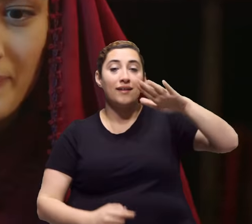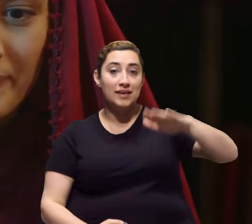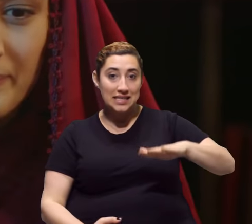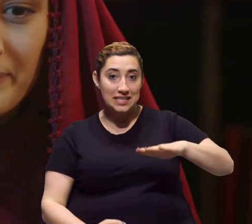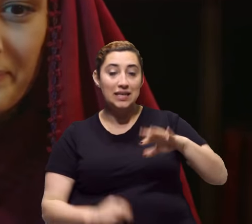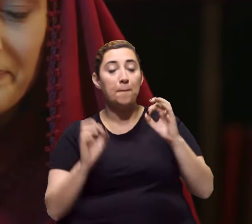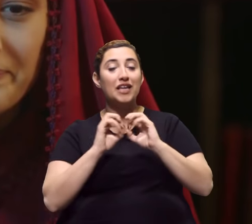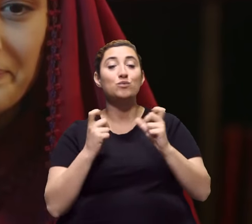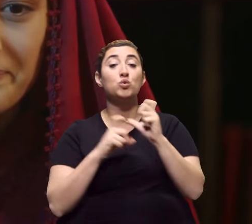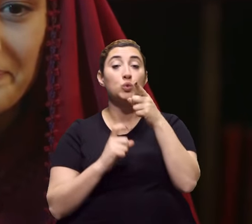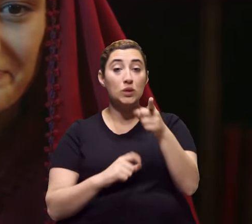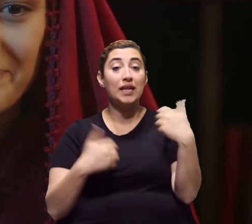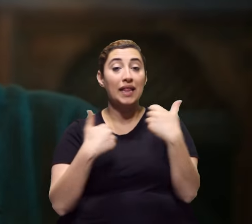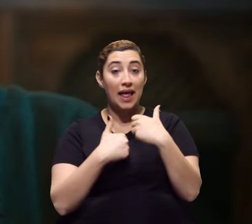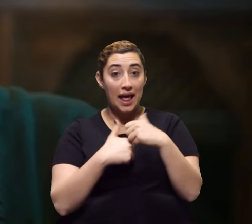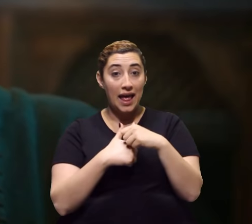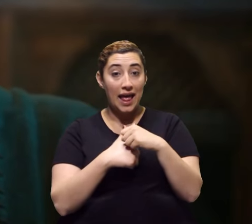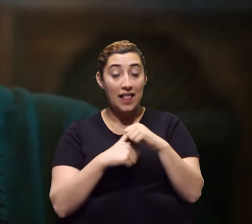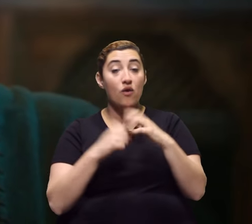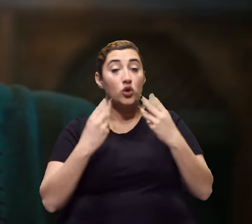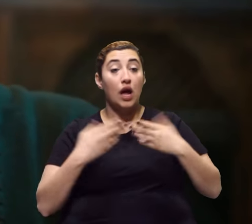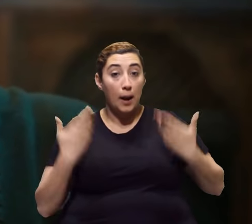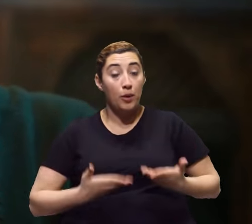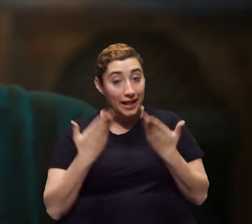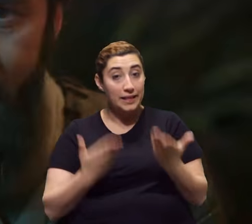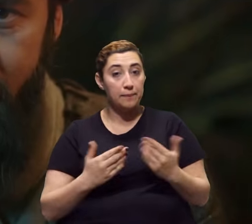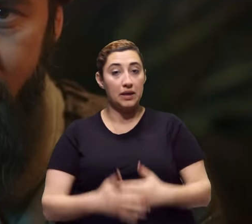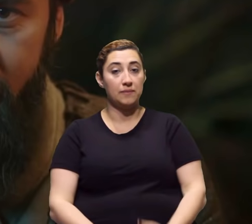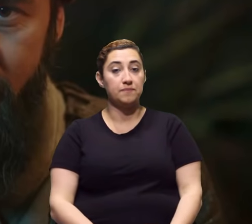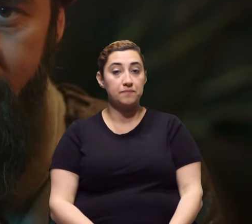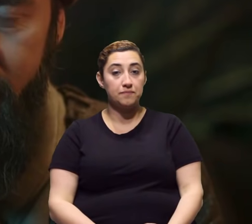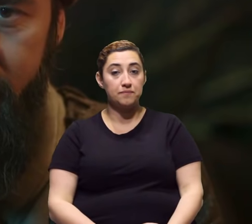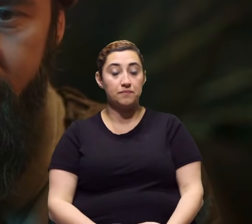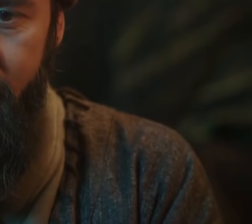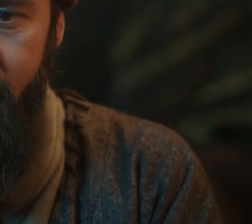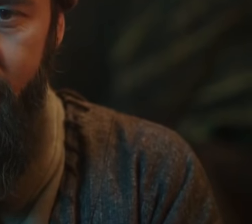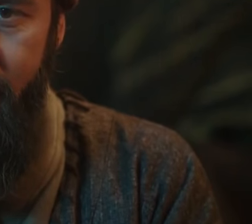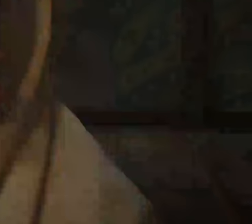kerimesi bacım sultanı hanımın olarak kabul ettim mi?